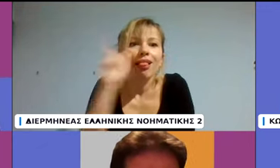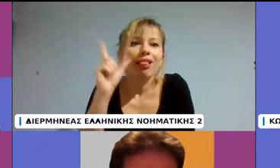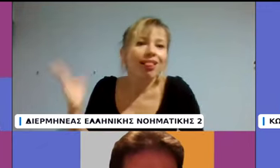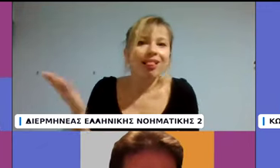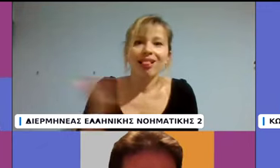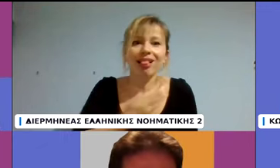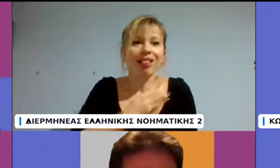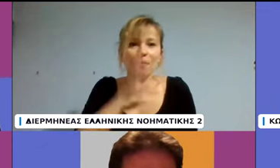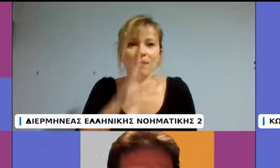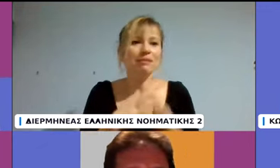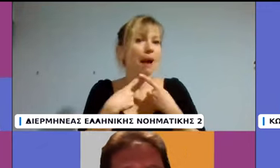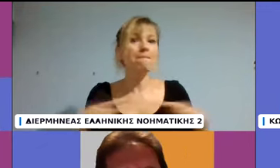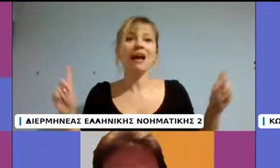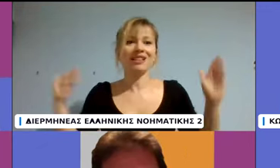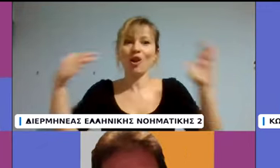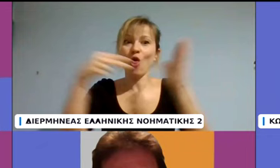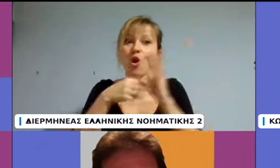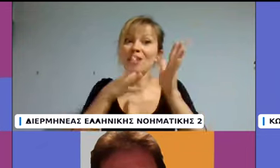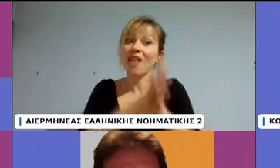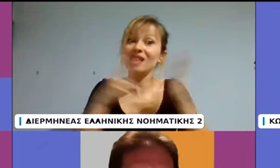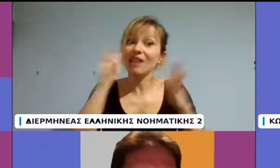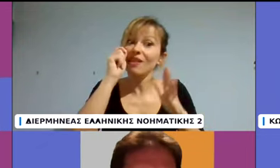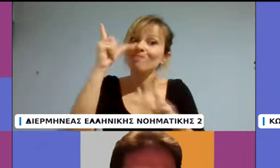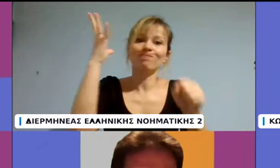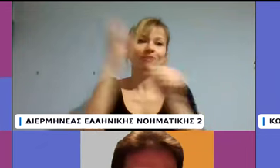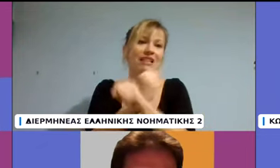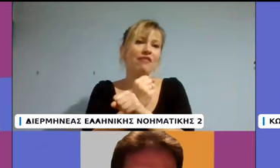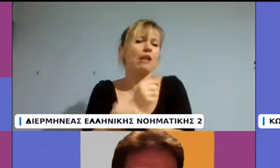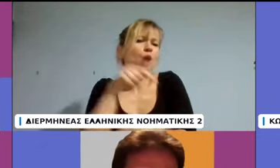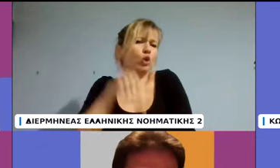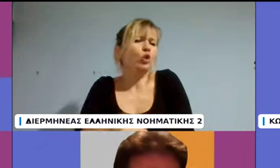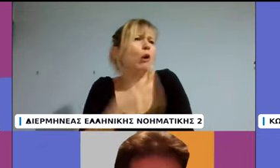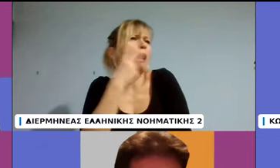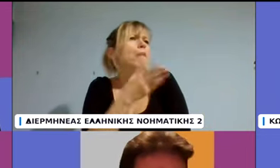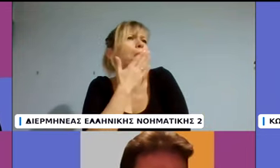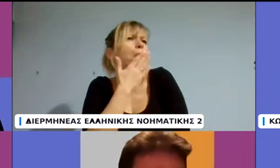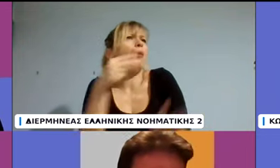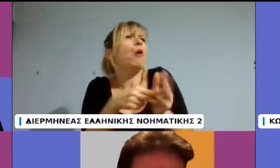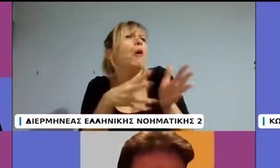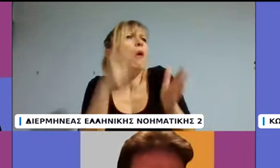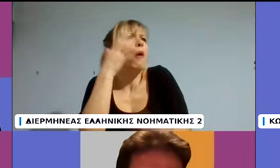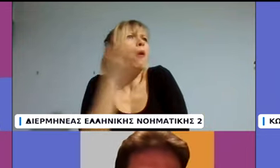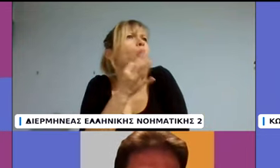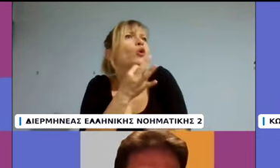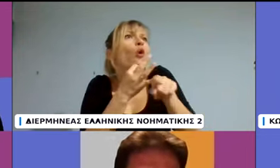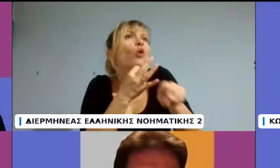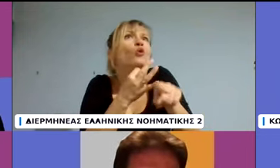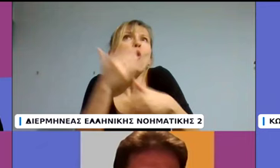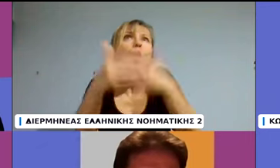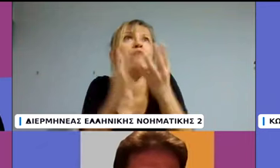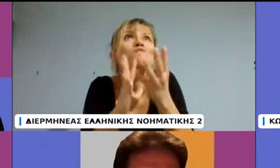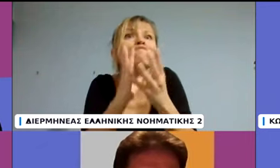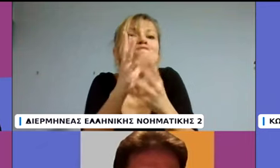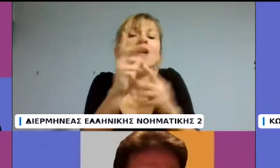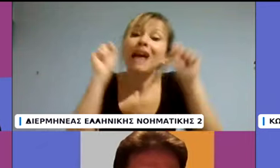πολύ περίεργο αυτό που έγινε το 2017. Λοιπόν, 2024 αυτό είναι αυτονόητο. Ναι, είναι είναι σημαντικό. αυτονόητο. Είναι σημαντικό. Απλά να μην